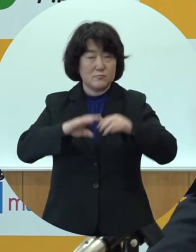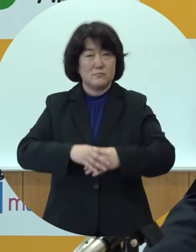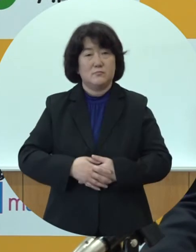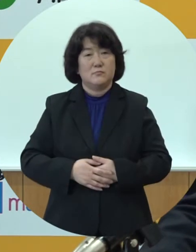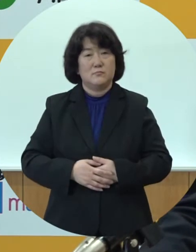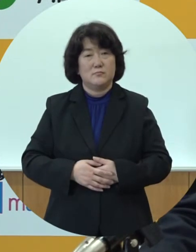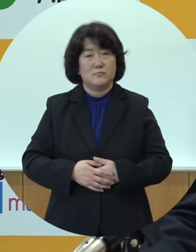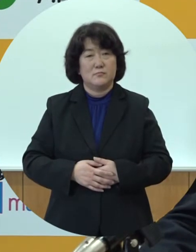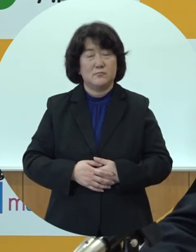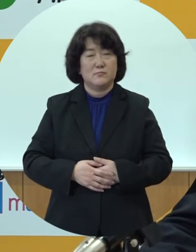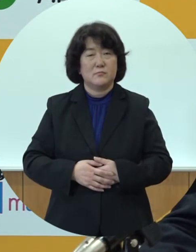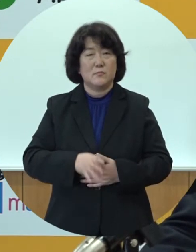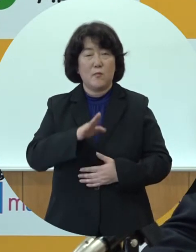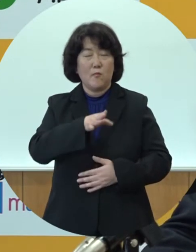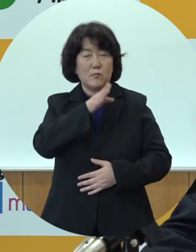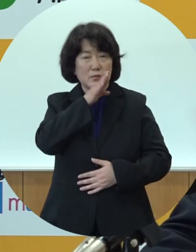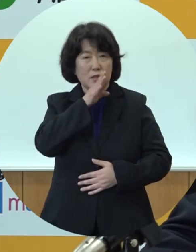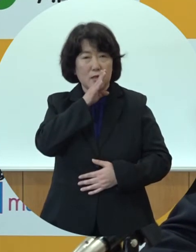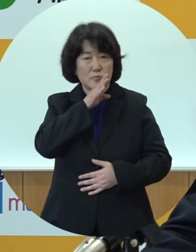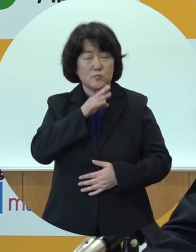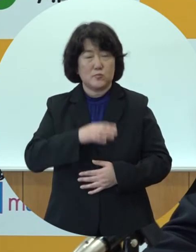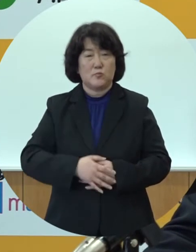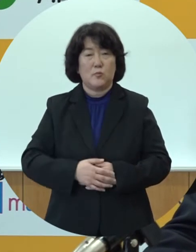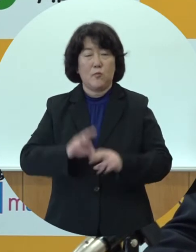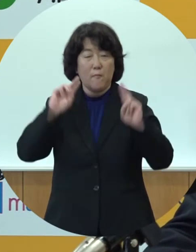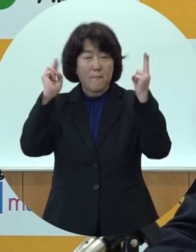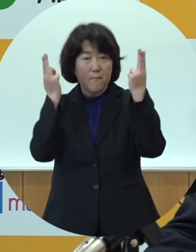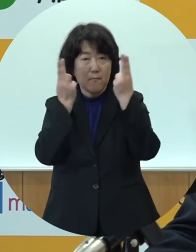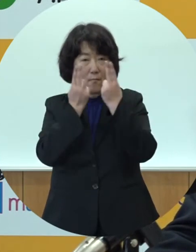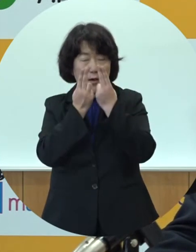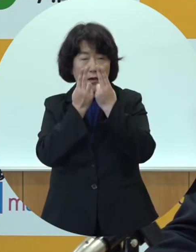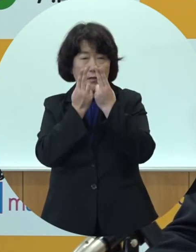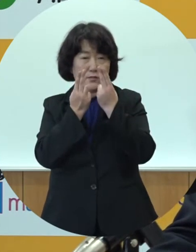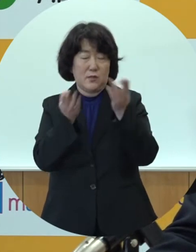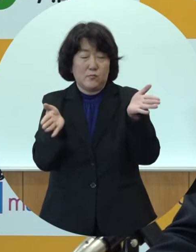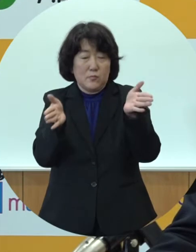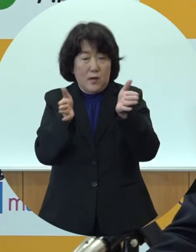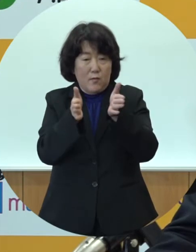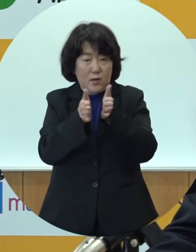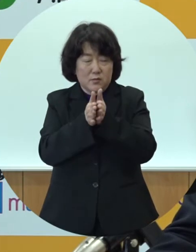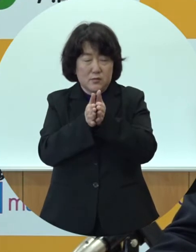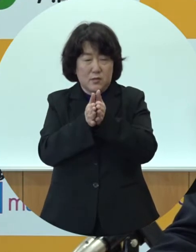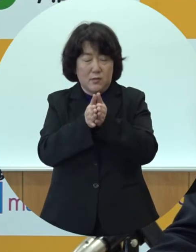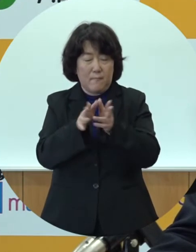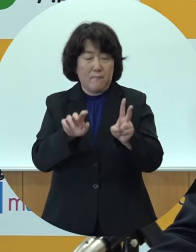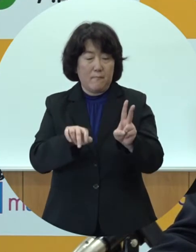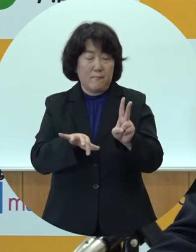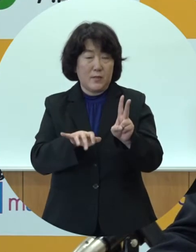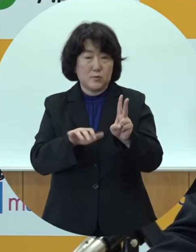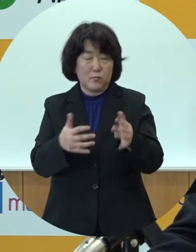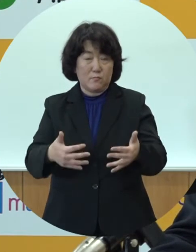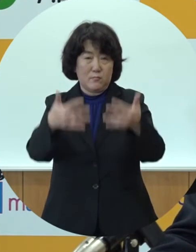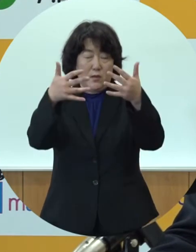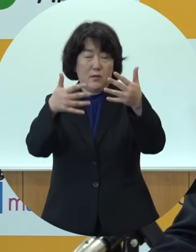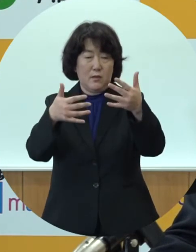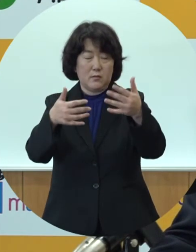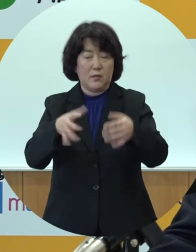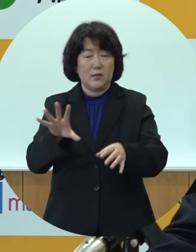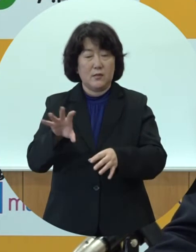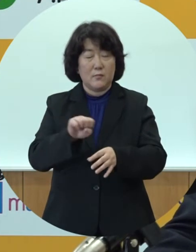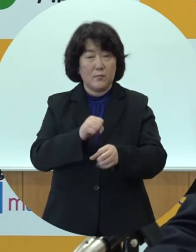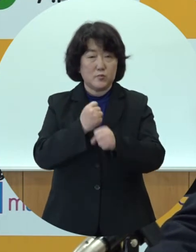アルとバーチャルを融合させたネット上の仮想空間内で本市の特産品の販売